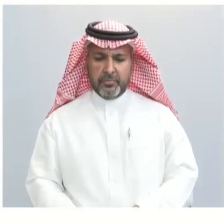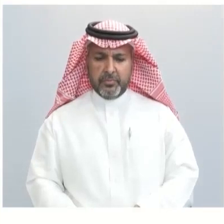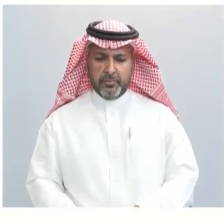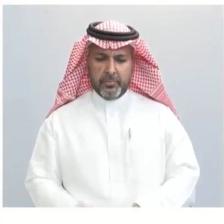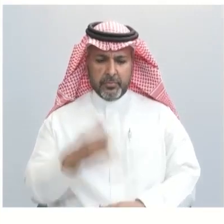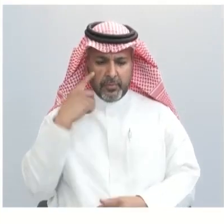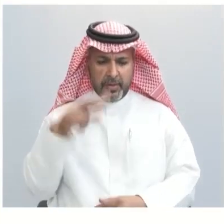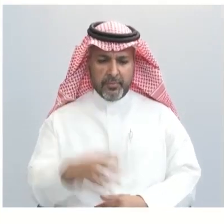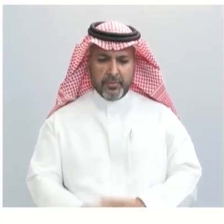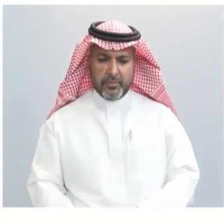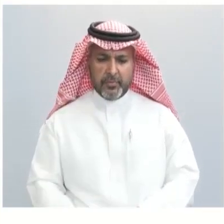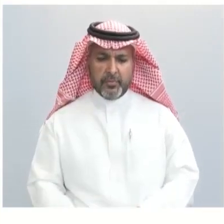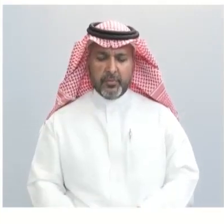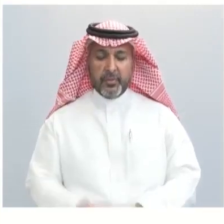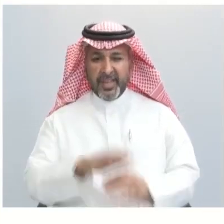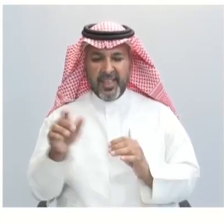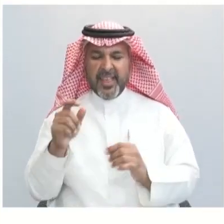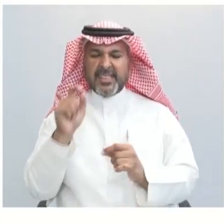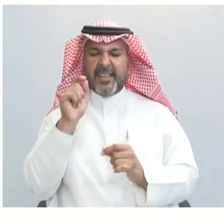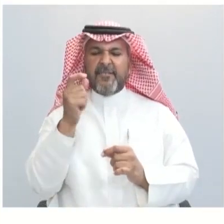على next.